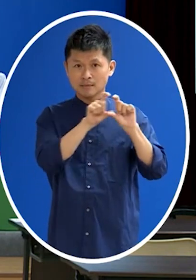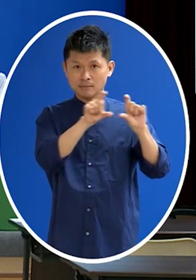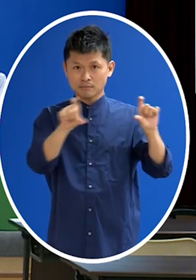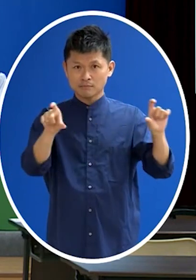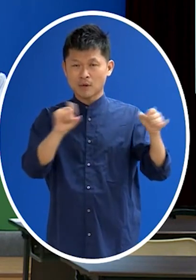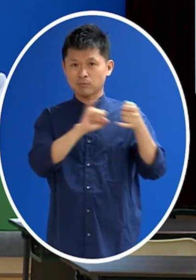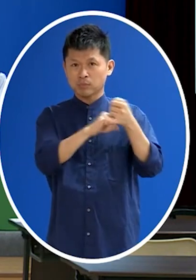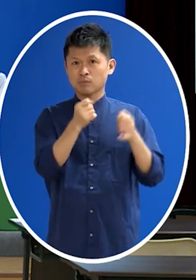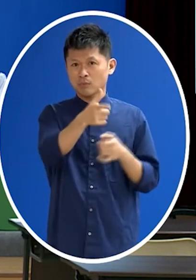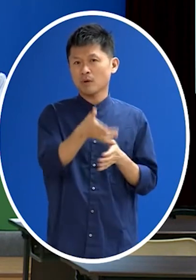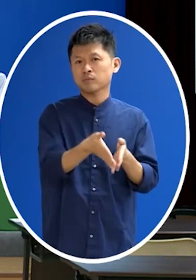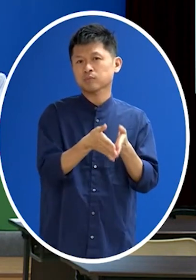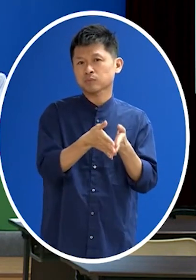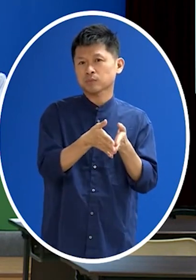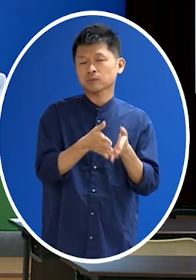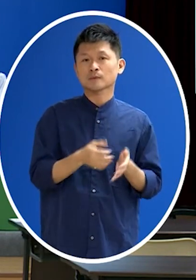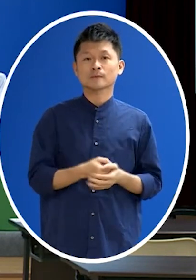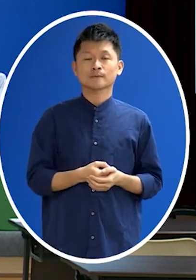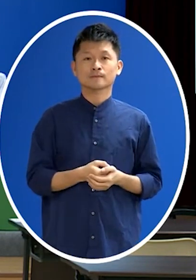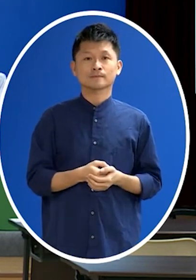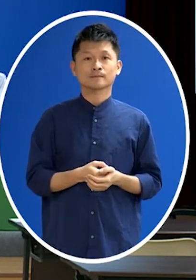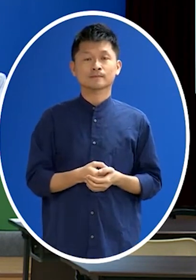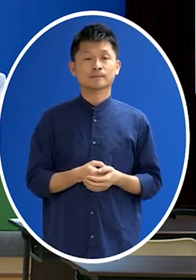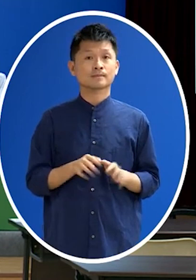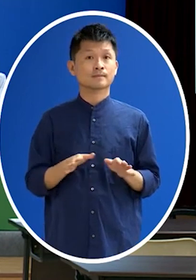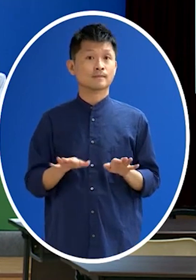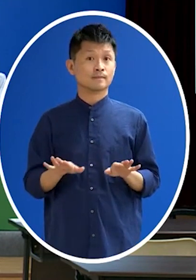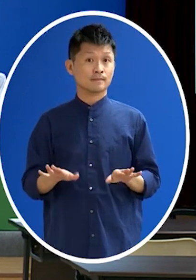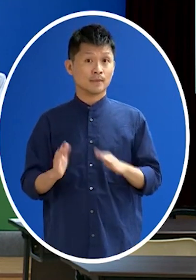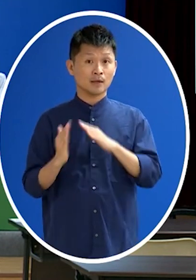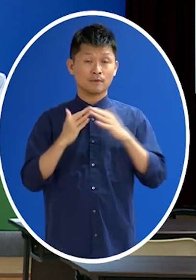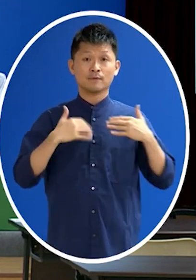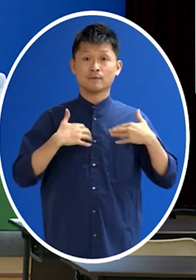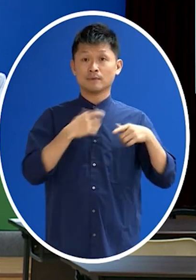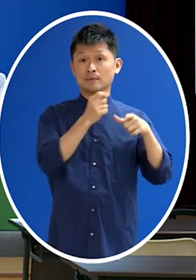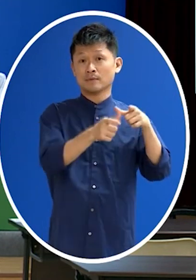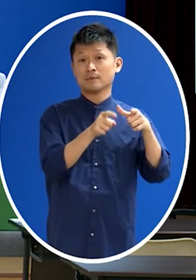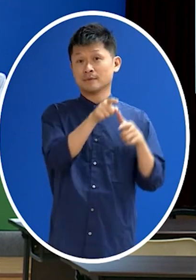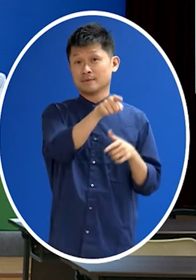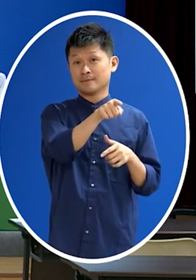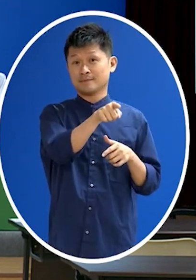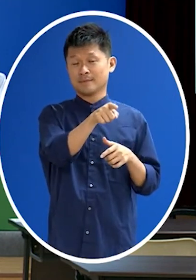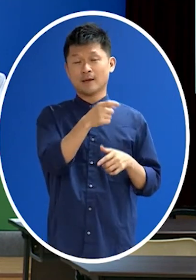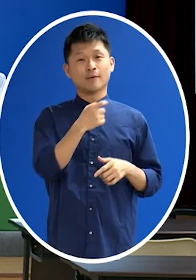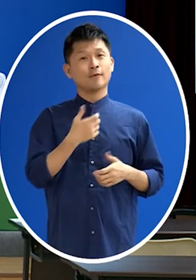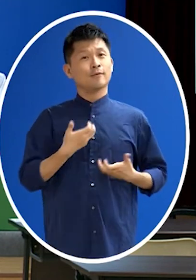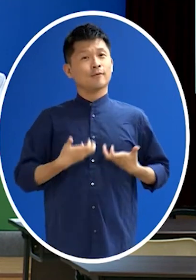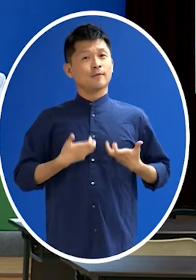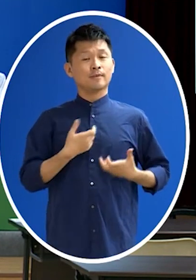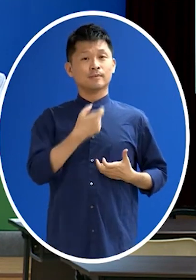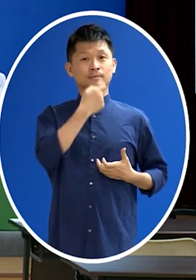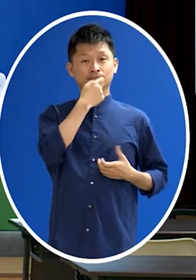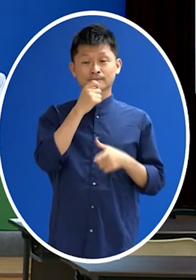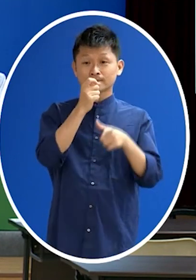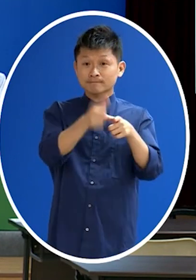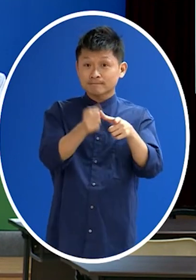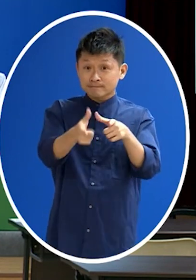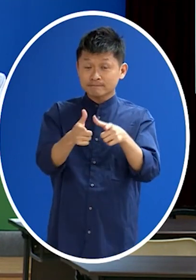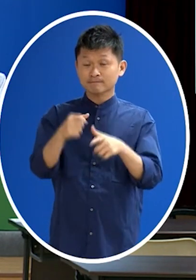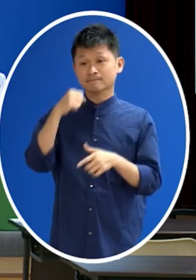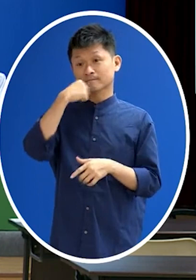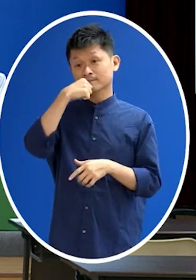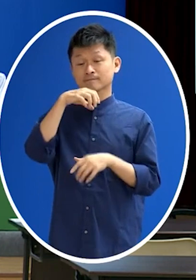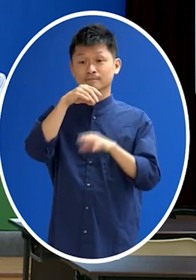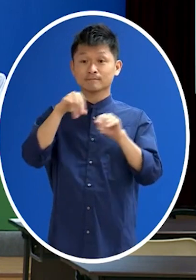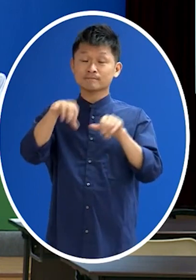一些意愿。那想要问一下说，因为现在其实复星公司也是很有意愿愿意提供企业或者是台